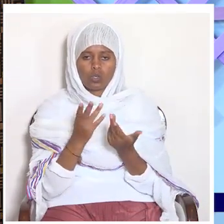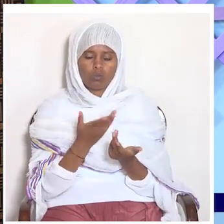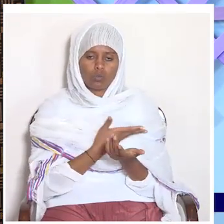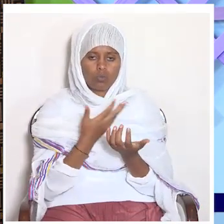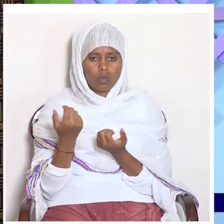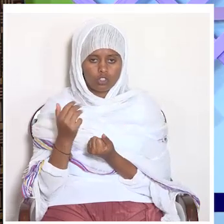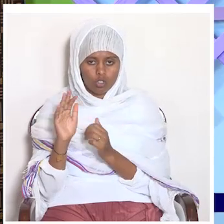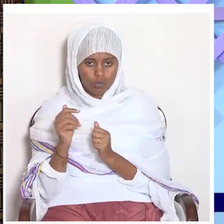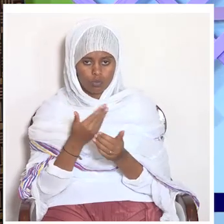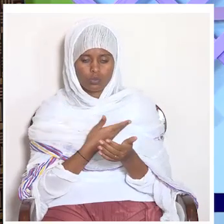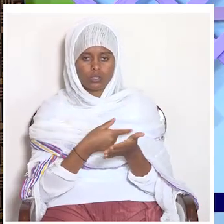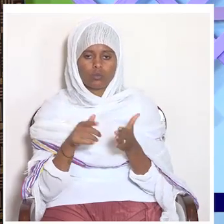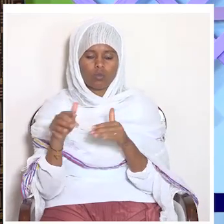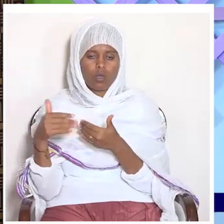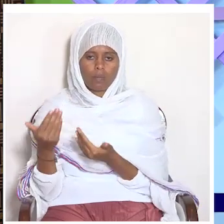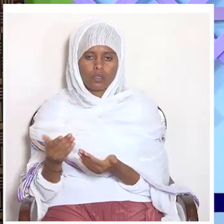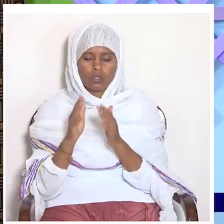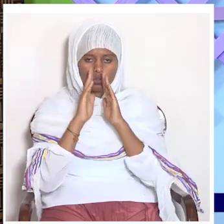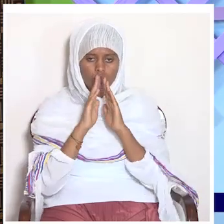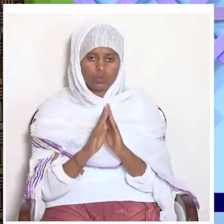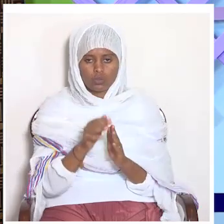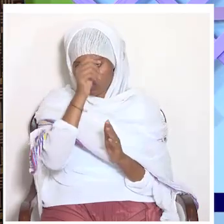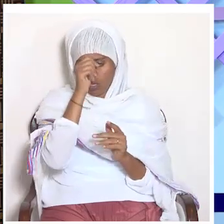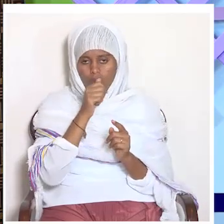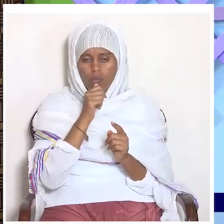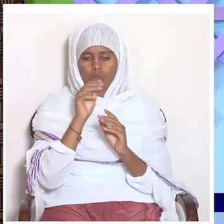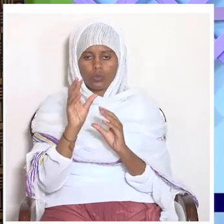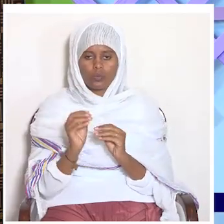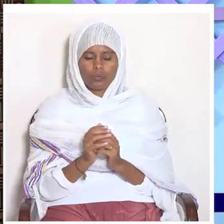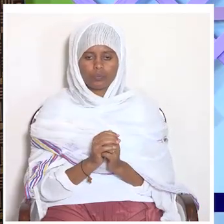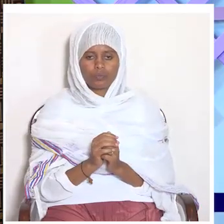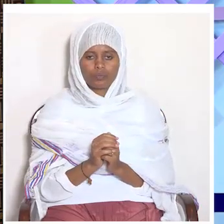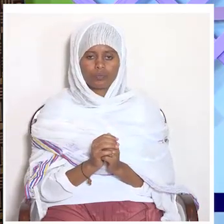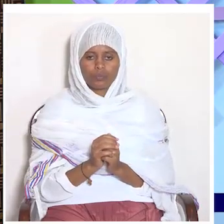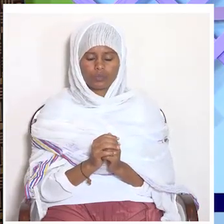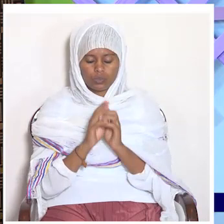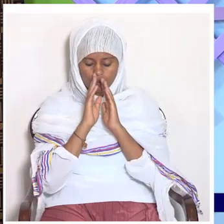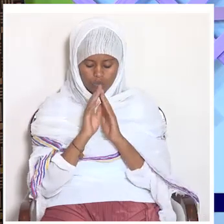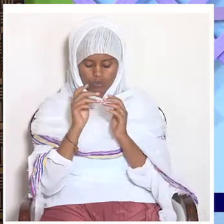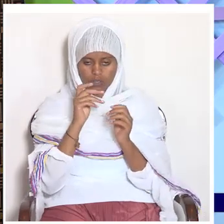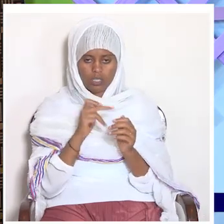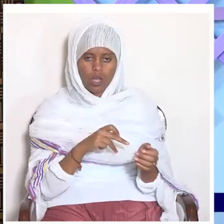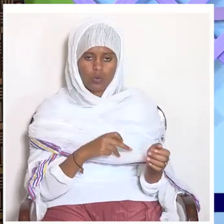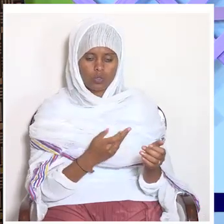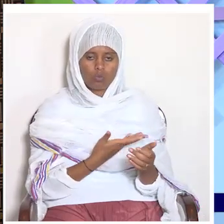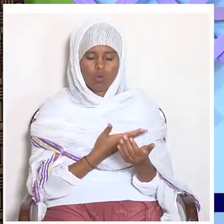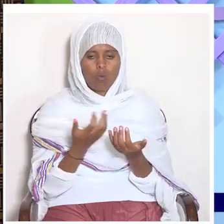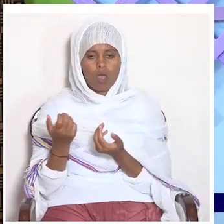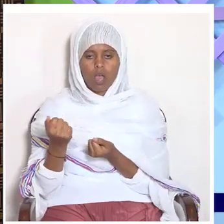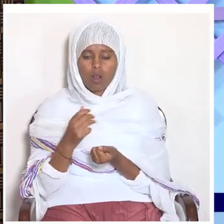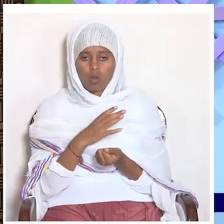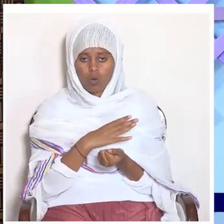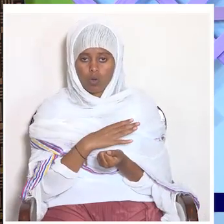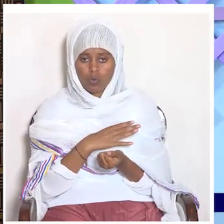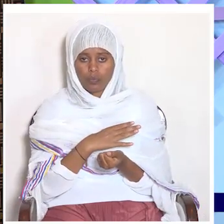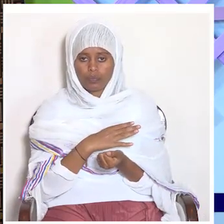ሞያ ከም ብዙሕ መዮኦ ድማ ብዙሕ ስም ዝተዋሃበ ቅዱስ ኣቦ እዩ። ቅዱስ ዳዊት በዓል ብዙሕ